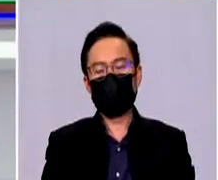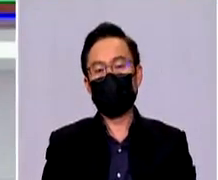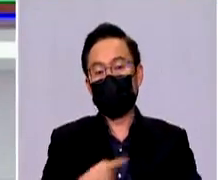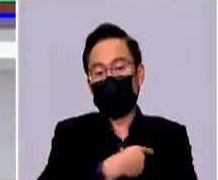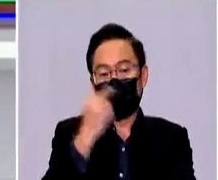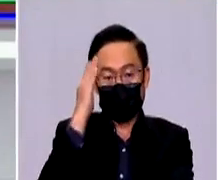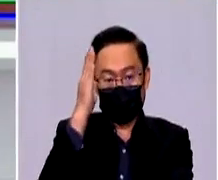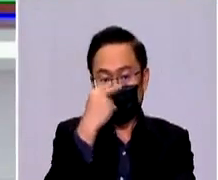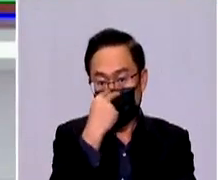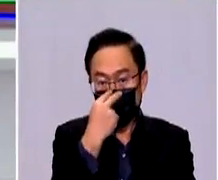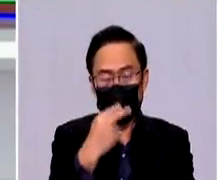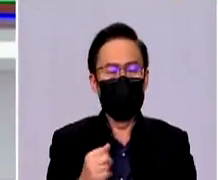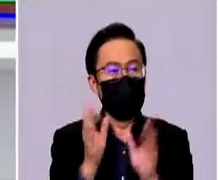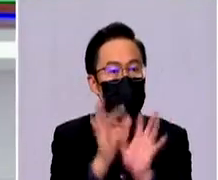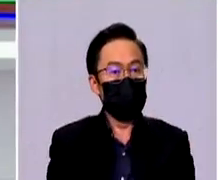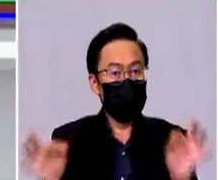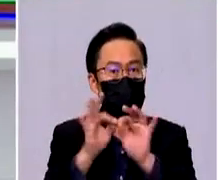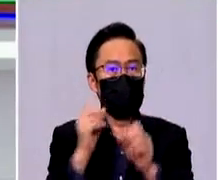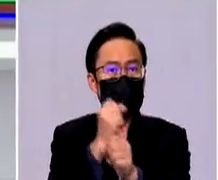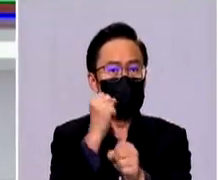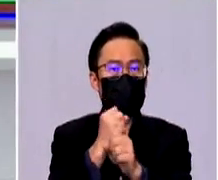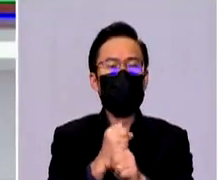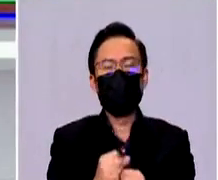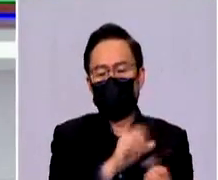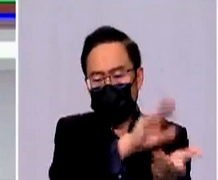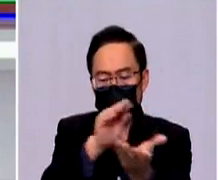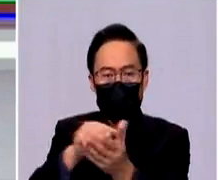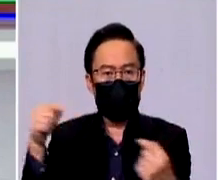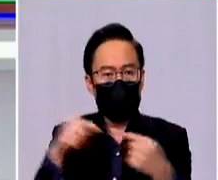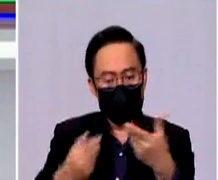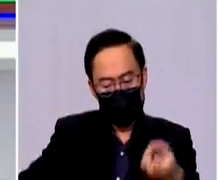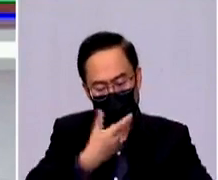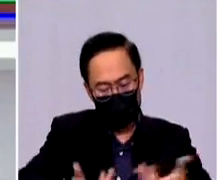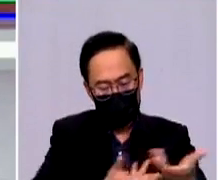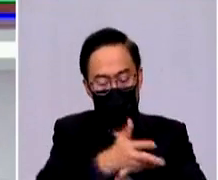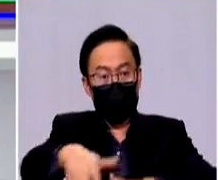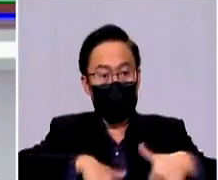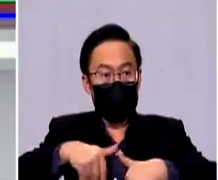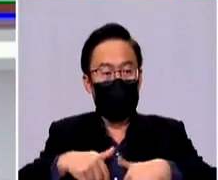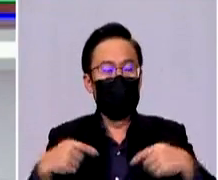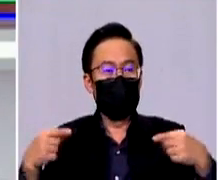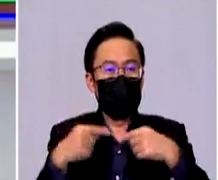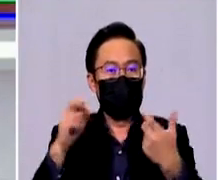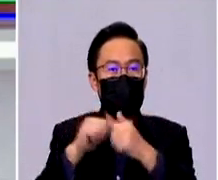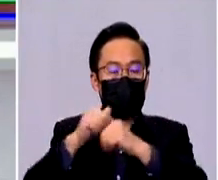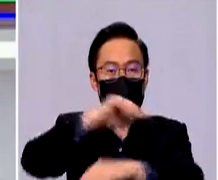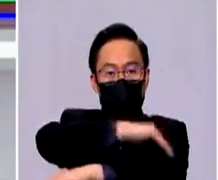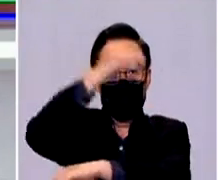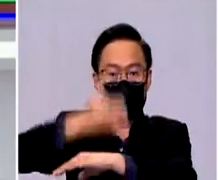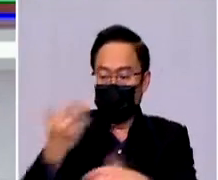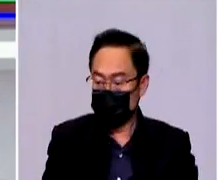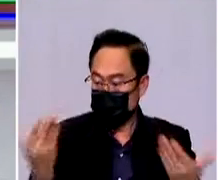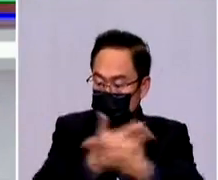ส่วนในวันพรุ่งนี้นะคะต้องติดตามประเด็นสำคัญกับกิจกรรมเวทีรับฟังความเห็นทุกภาคส่วนอนาคตสถานีหัวลำโพงประวัติศาสตร์